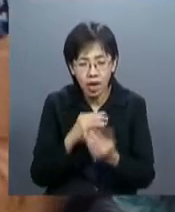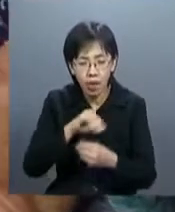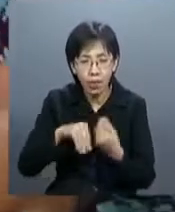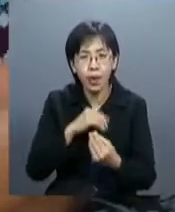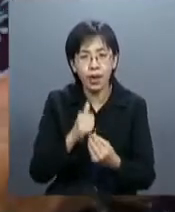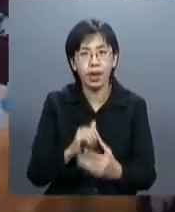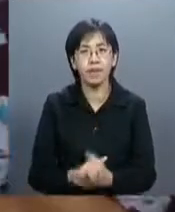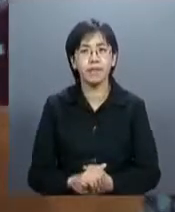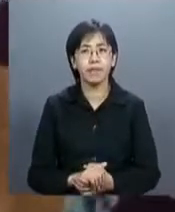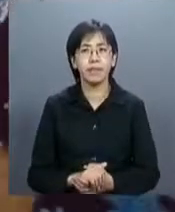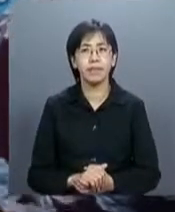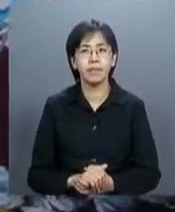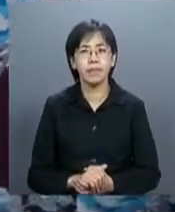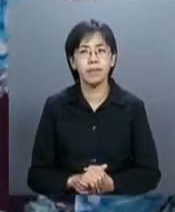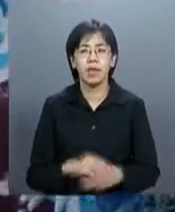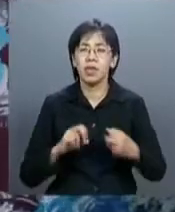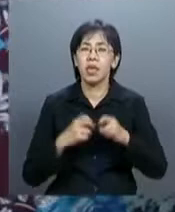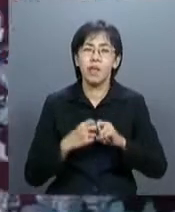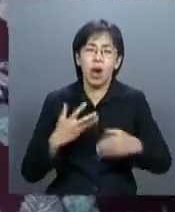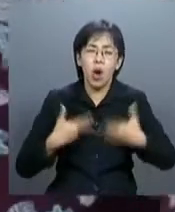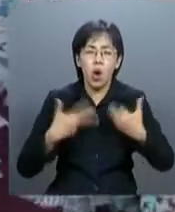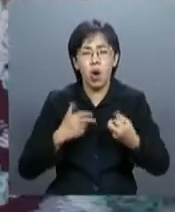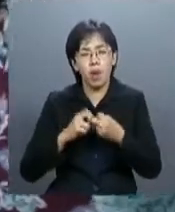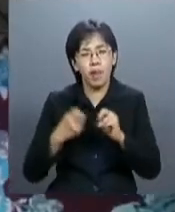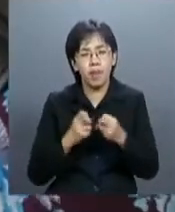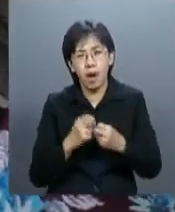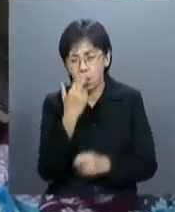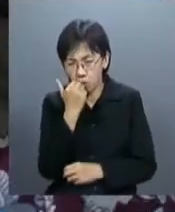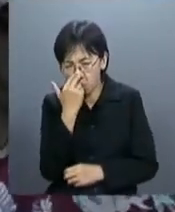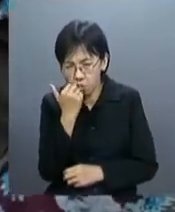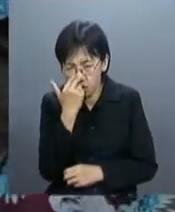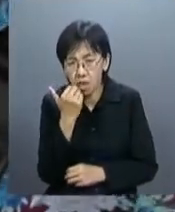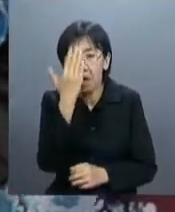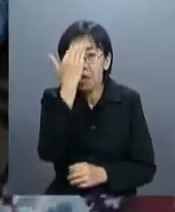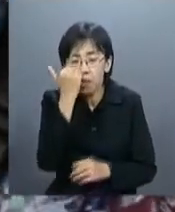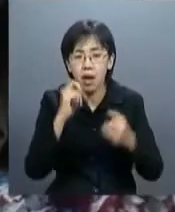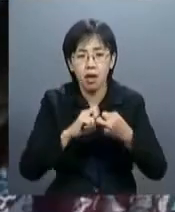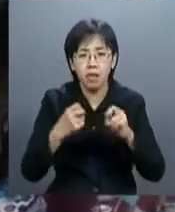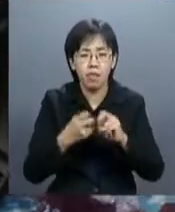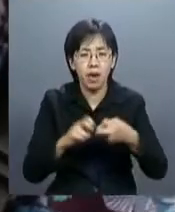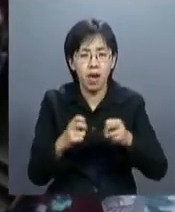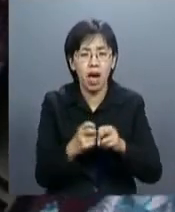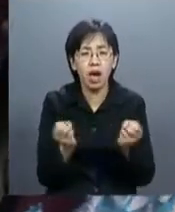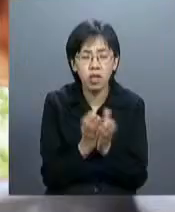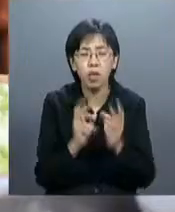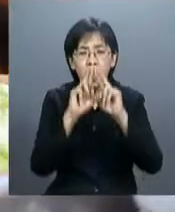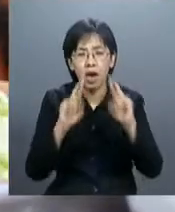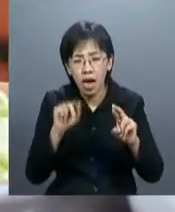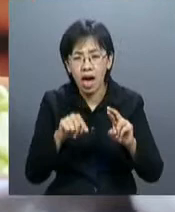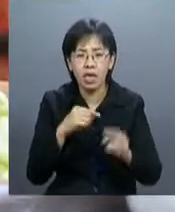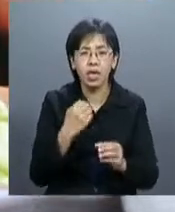การเปลี่ยนแปลงนี้แต่ภัยแล้งยังคงเป็นสถานการณ์ที่ต้องจับตามองเพราะกำลังเริ่มส่งผลกระทบต่อสวนดอกไม้ในขณะ